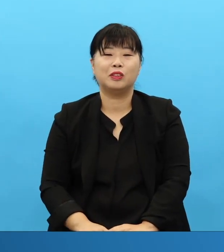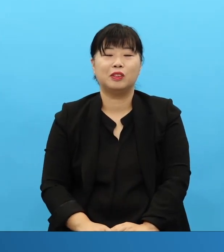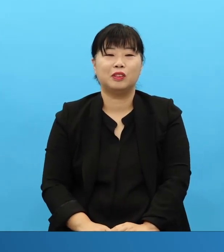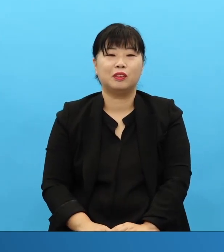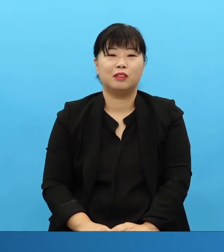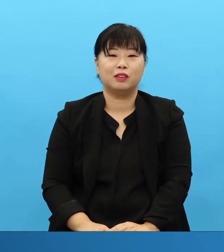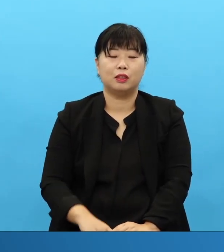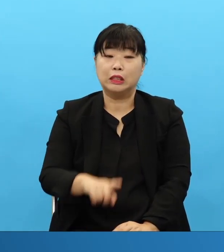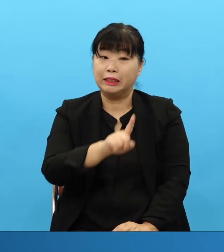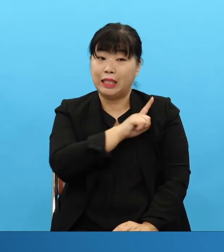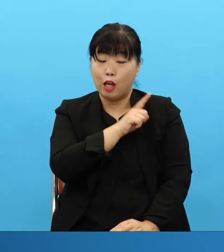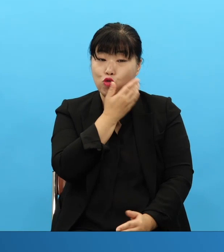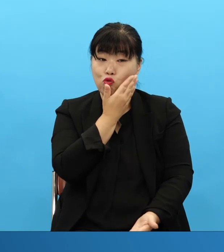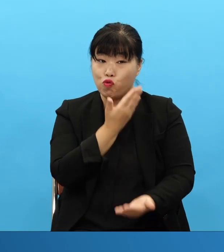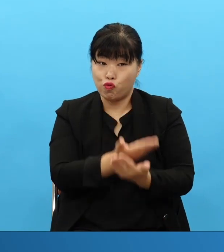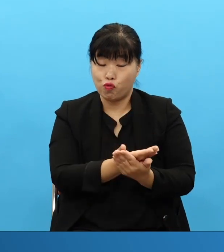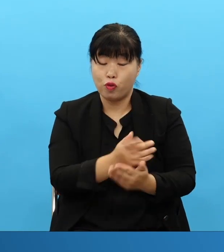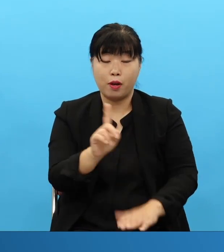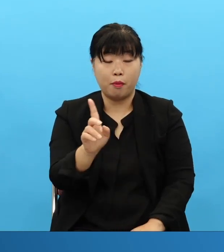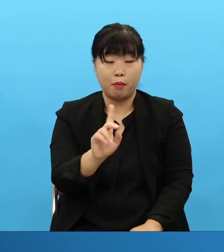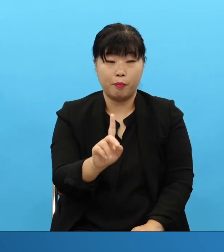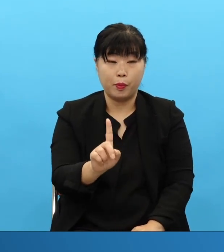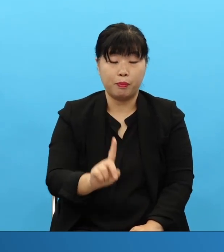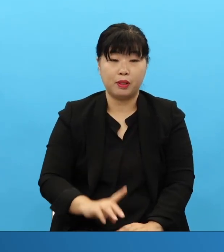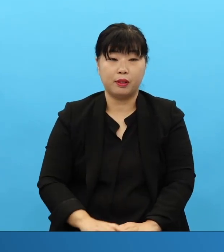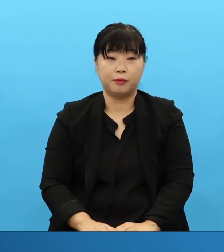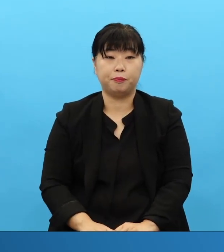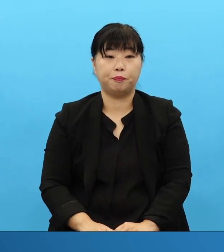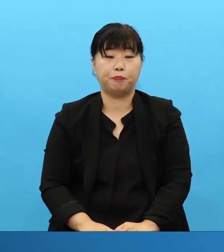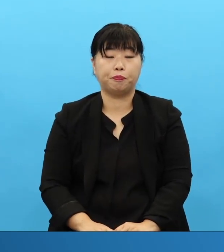지금 중직자 장모님을 못하고 있는 게